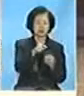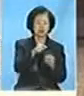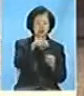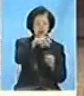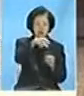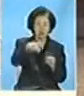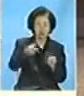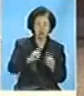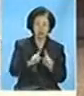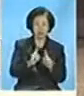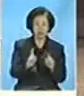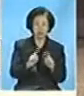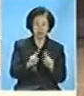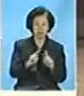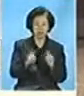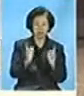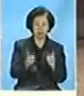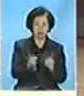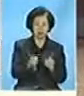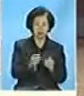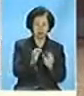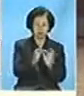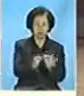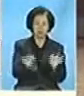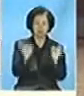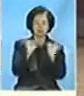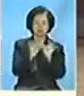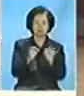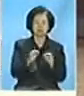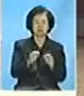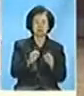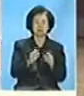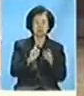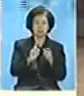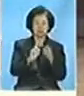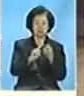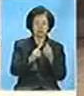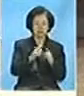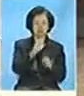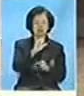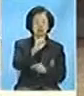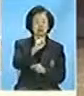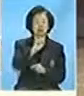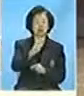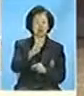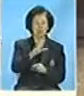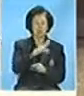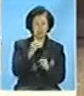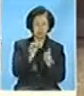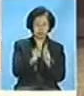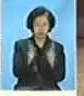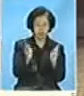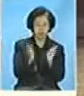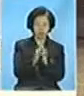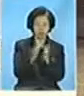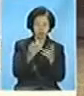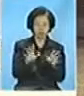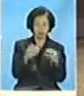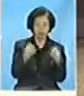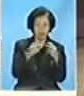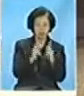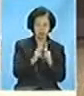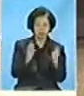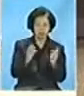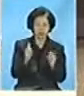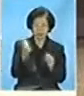และวันนี้ด้วยความกรุณาของเพื่อนสมาชิกวุฒิสภานอกจากคณะกรรมการร่วมแล้วยังมีคณะกรรมการอื่นส